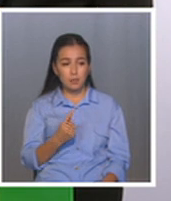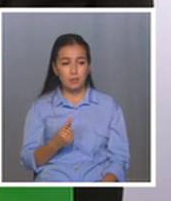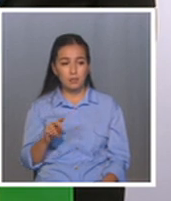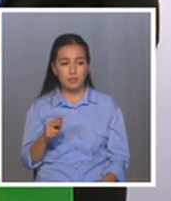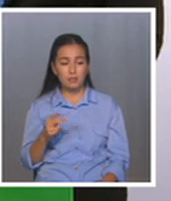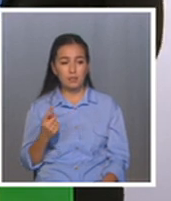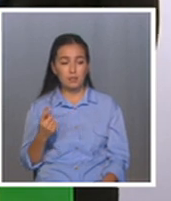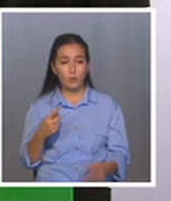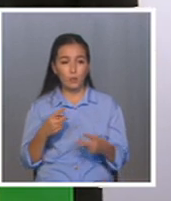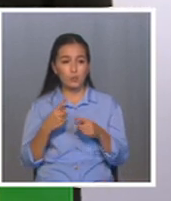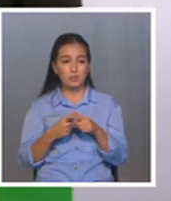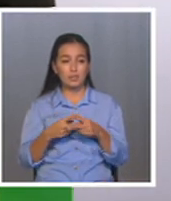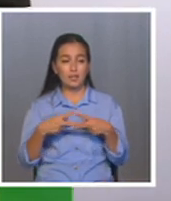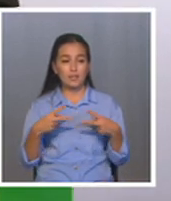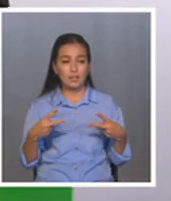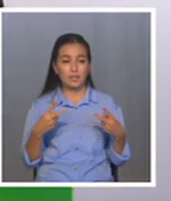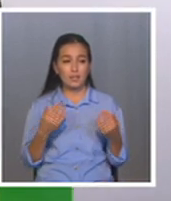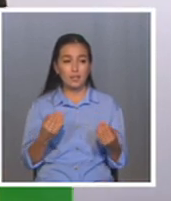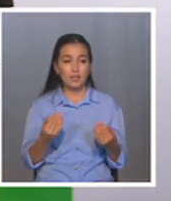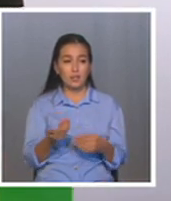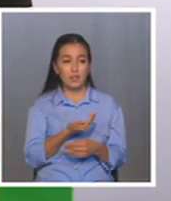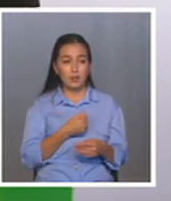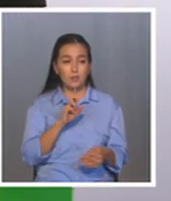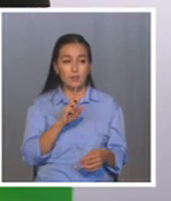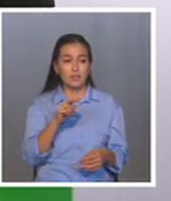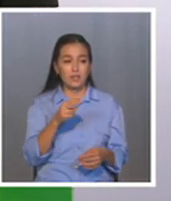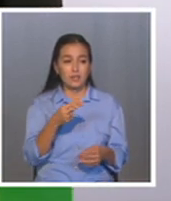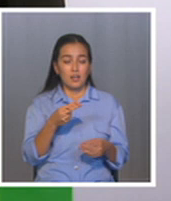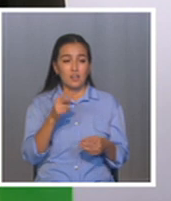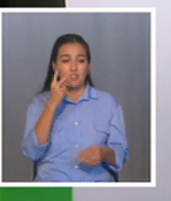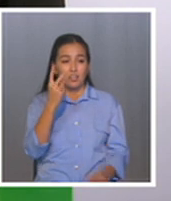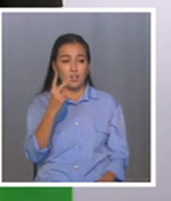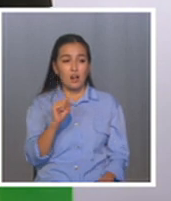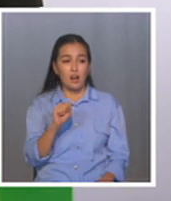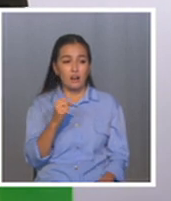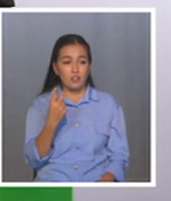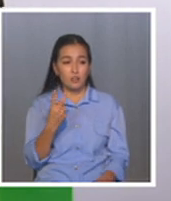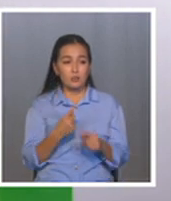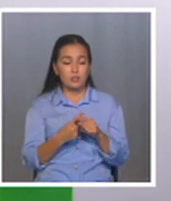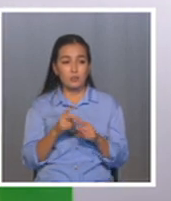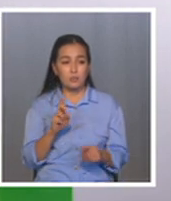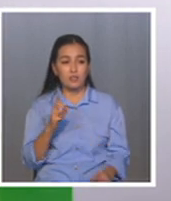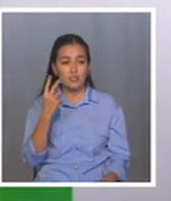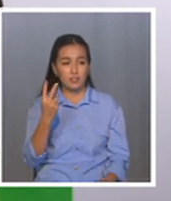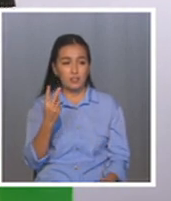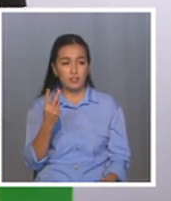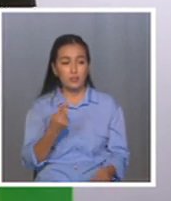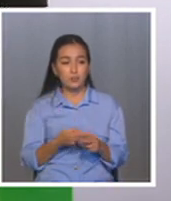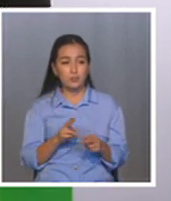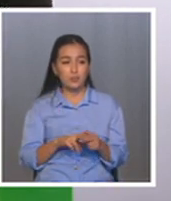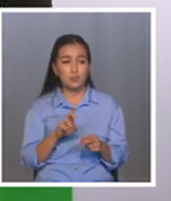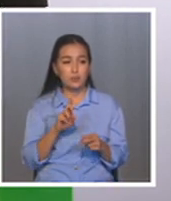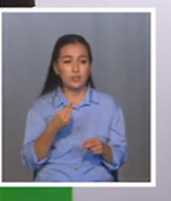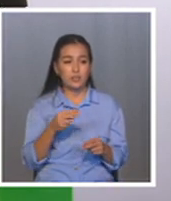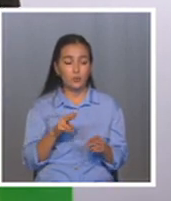қосынысына тең. Енді бізде B1-ның квадраты ол A квадрат қосылған B квадрат. Яғни мына жерге B1-ның орнына соны